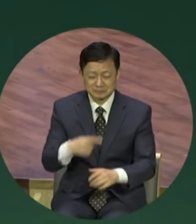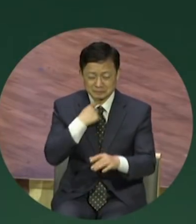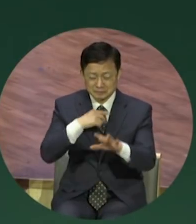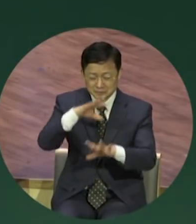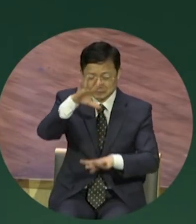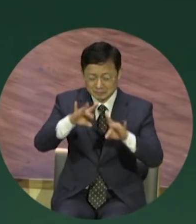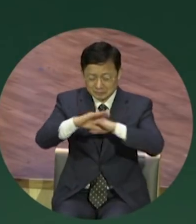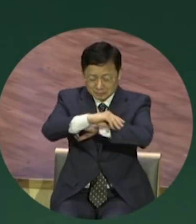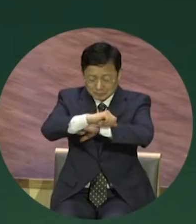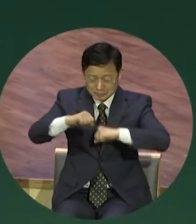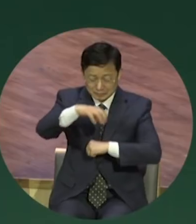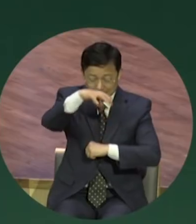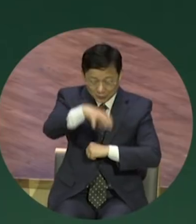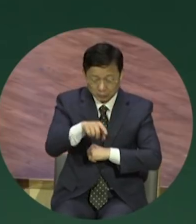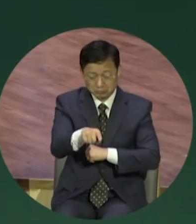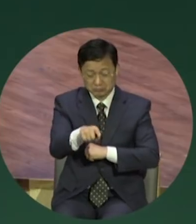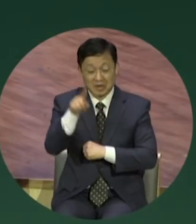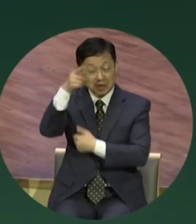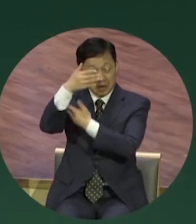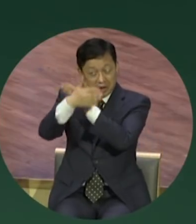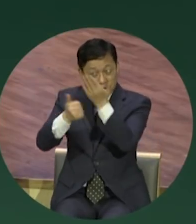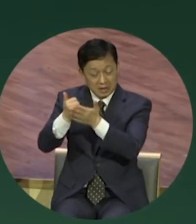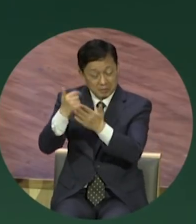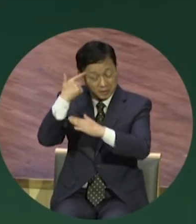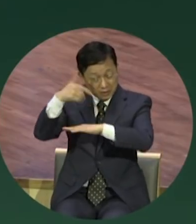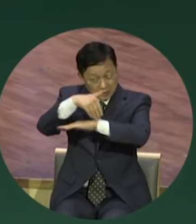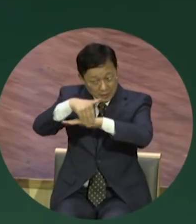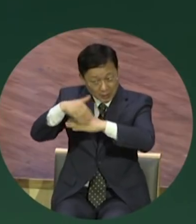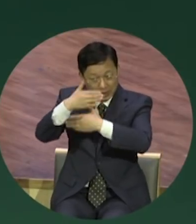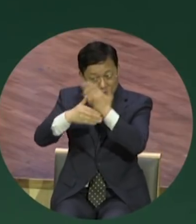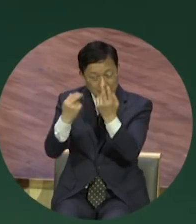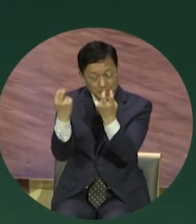광야, 하나님의 방법. Wilderness, that was God's method.